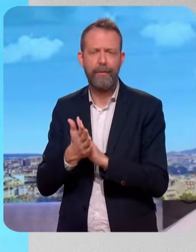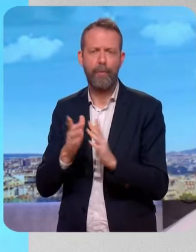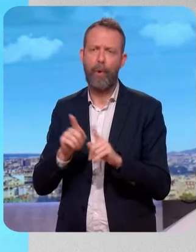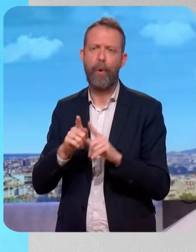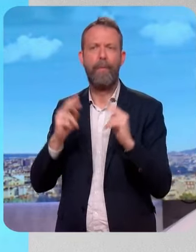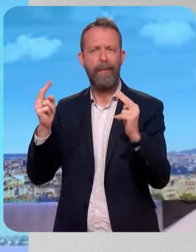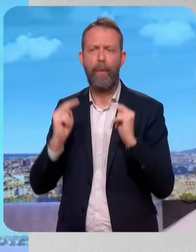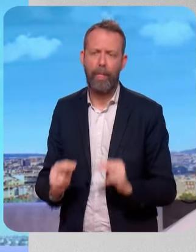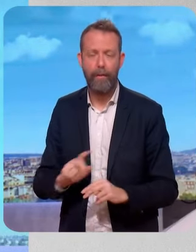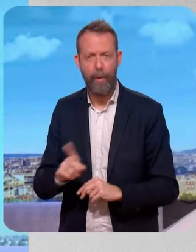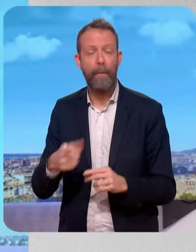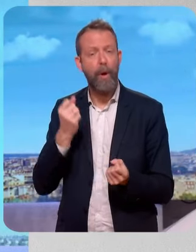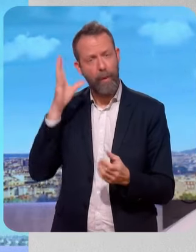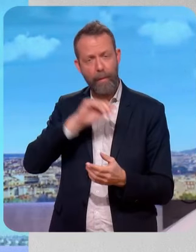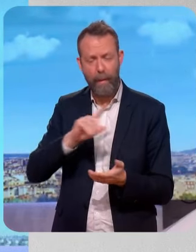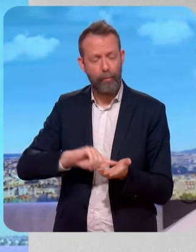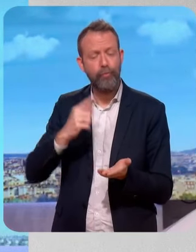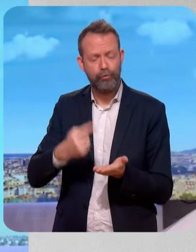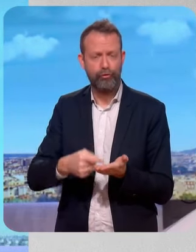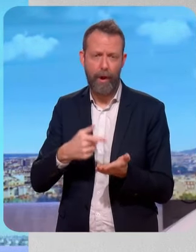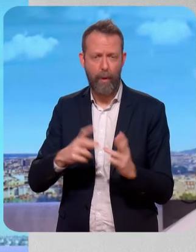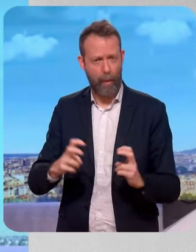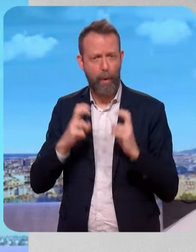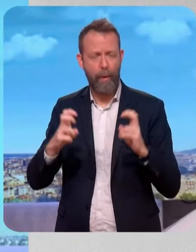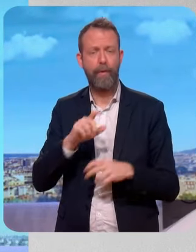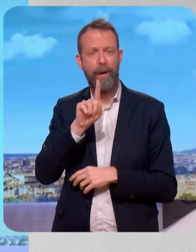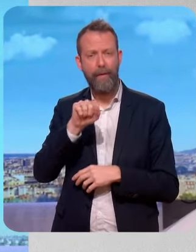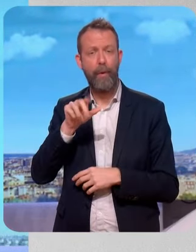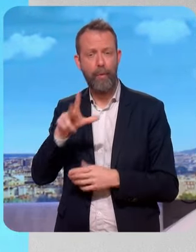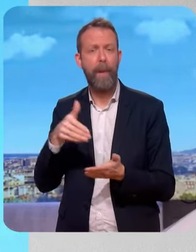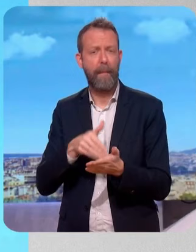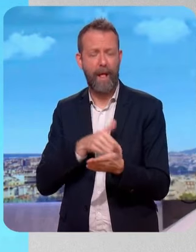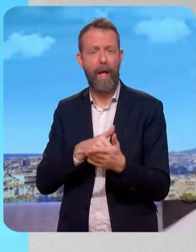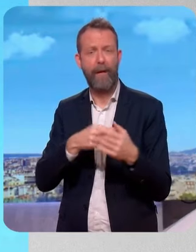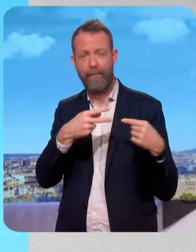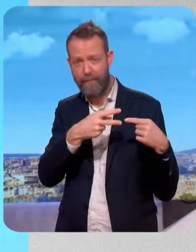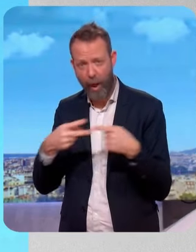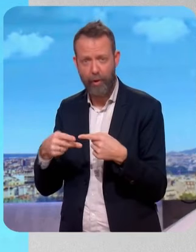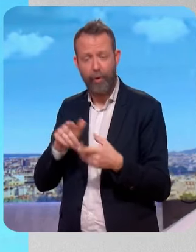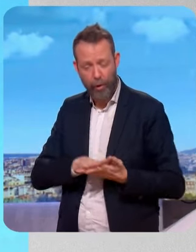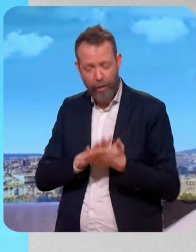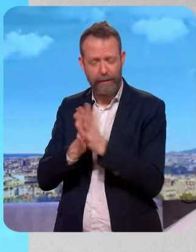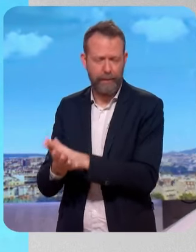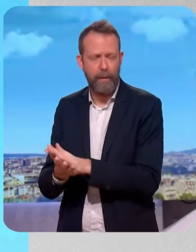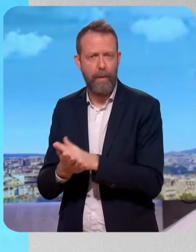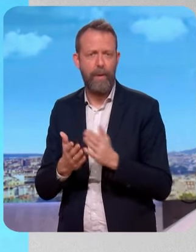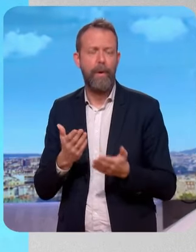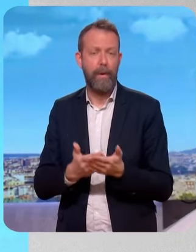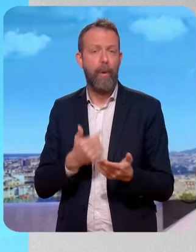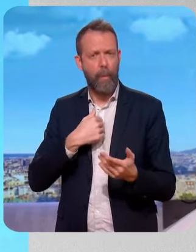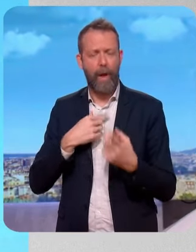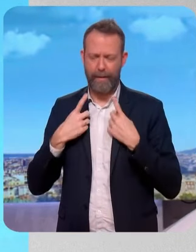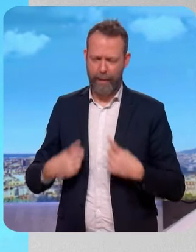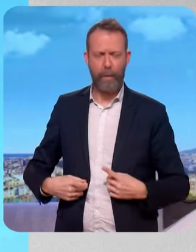ce budget de l'agriculture, il a été augmenté avec 1,3 milliard qui sont fléchés sur la transition. Donc on va continuer. En tout cas, moi, député